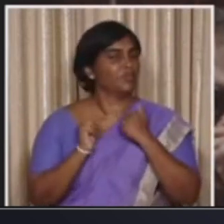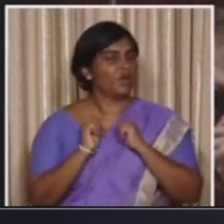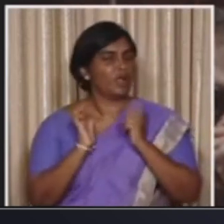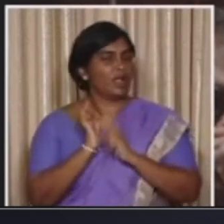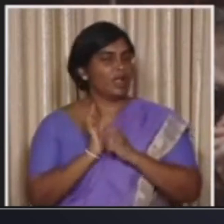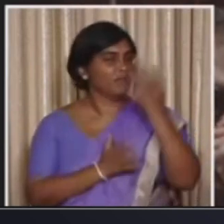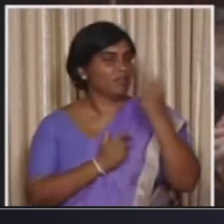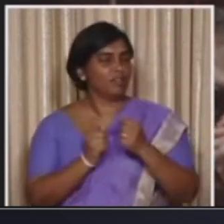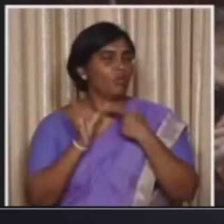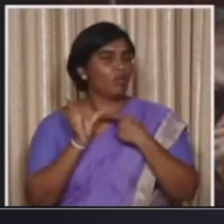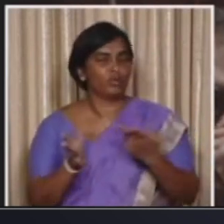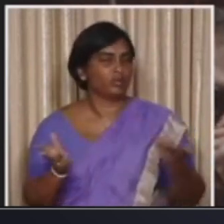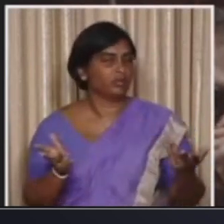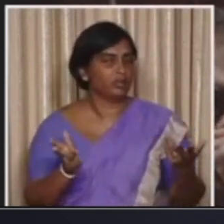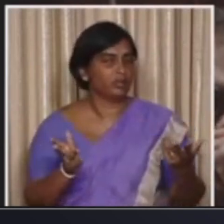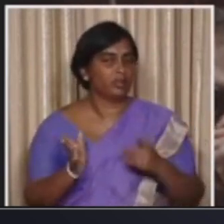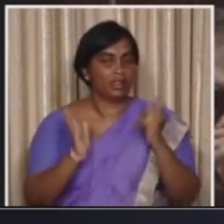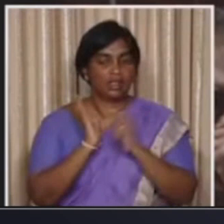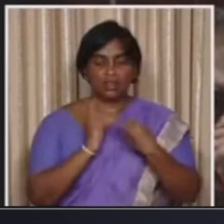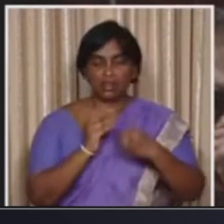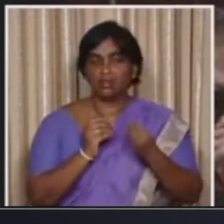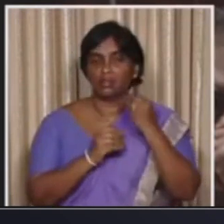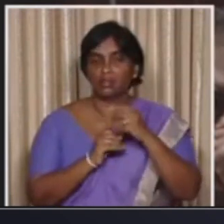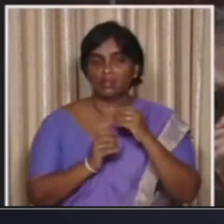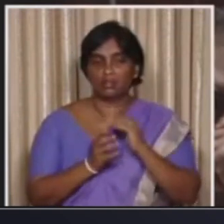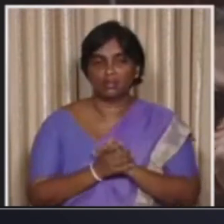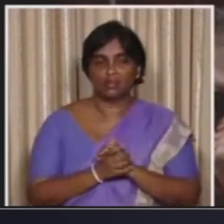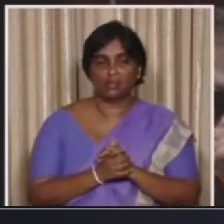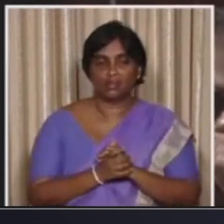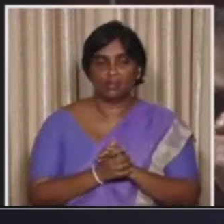ණයට දීලා තියෙන උත්තරේ ණය අර්බුදයෙන් පෙළෙන රටකට